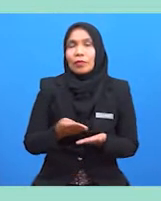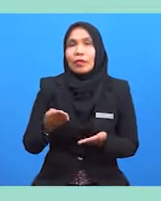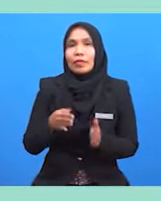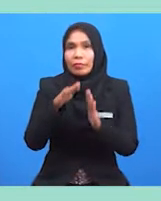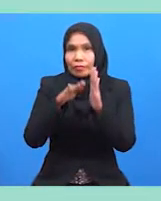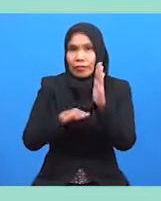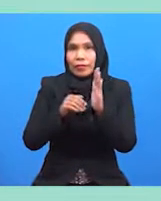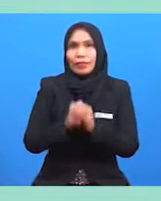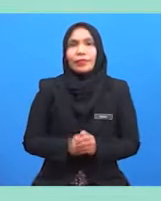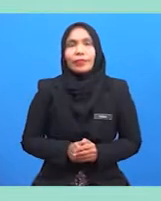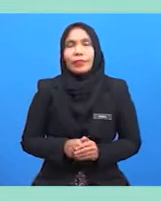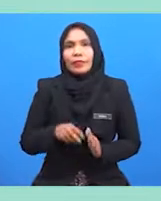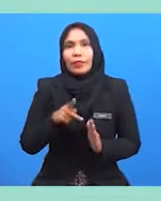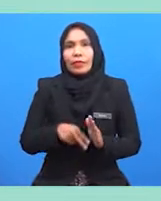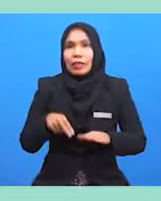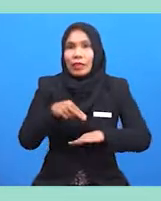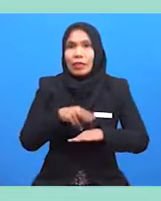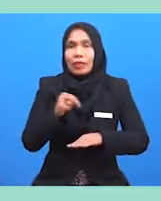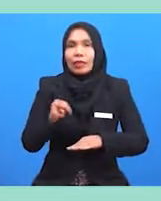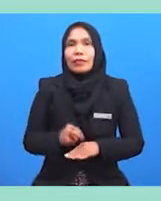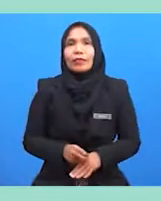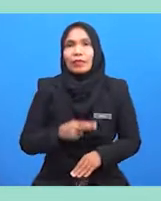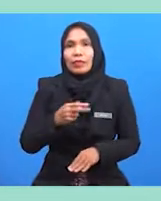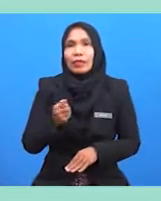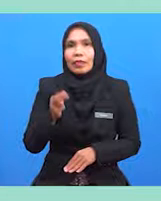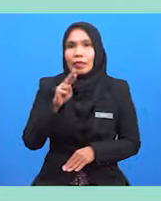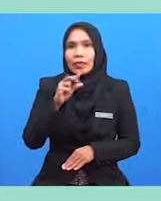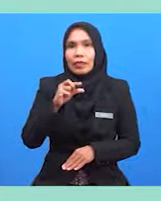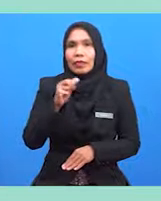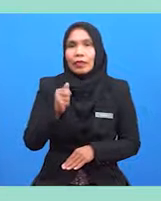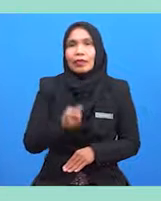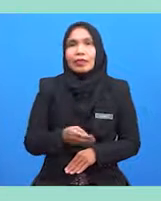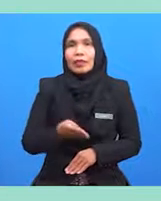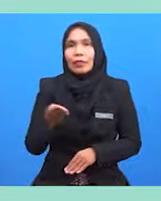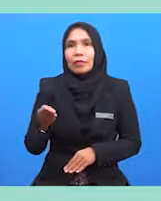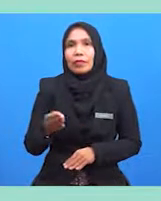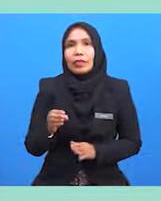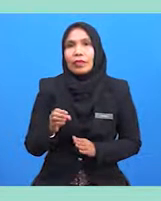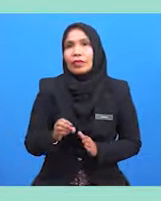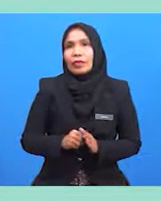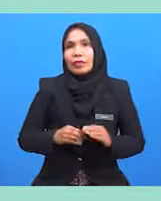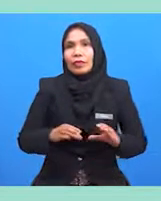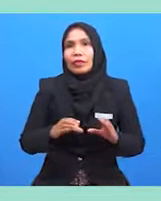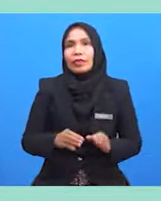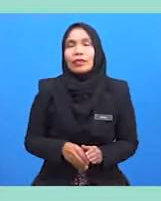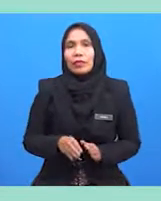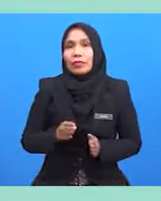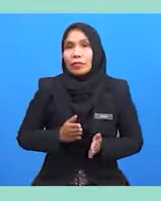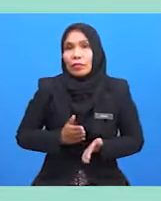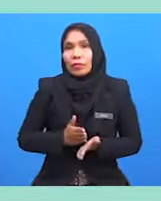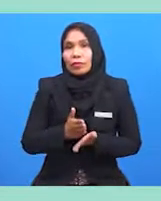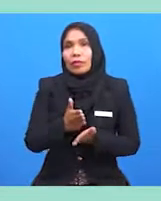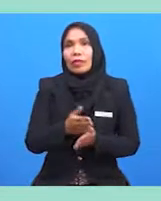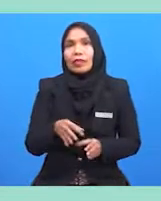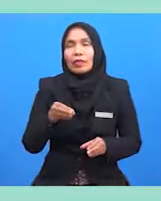Kenaikan harga barang secara berterusan dalam ekonomi dikenal sebagai inflasi. Dan kadar inflasi